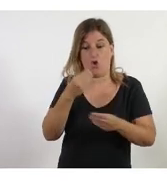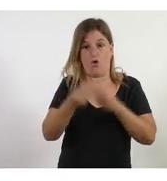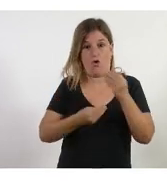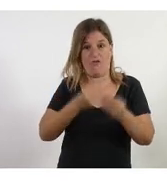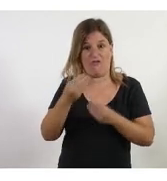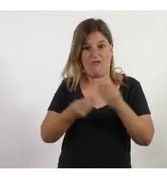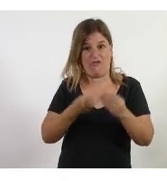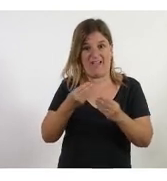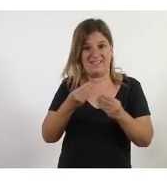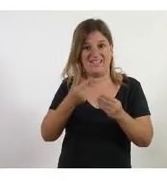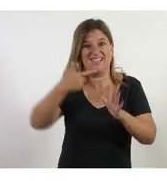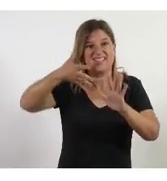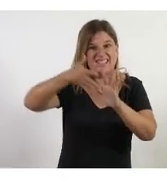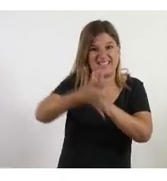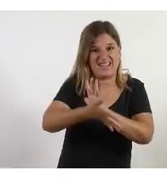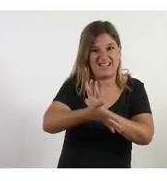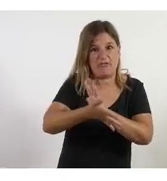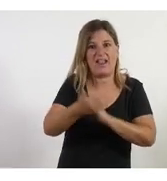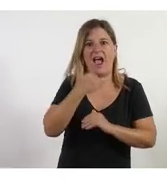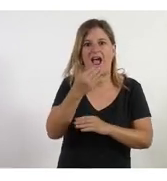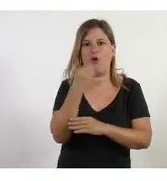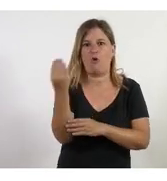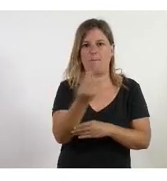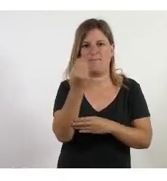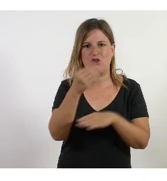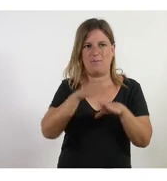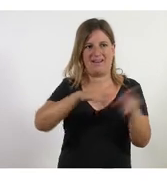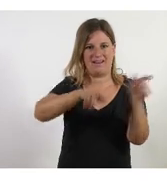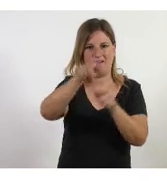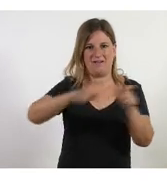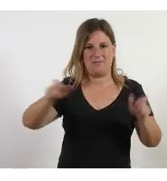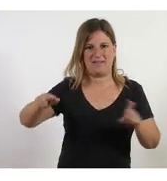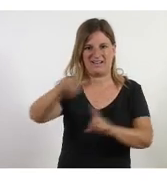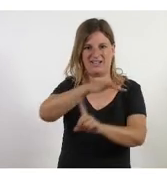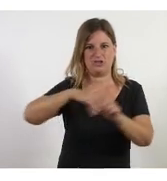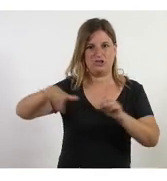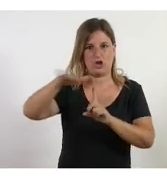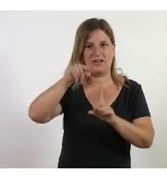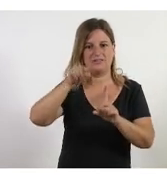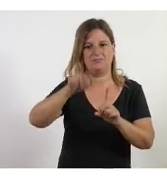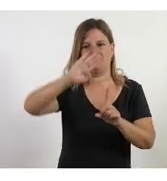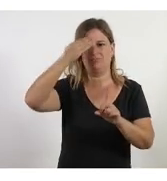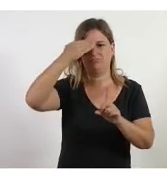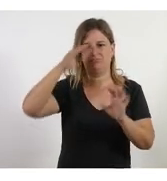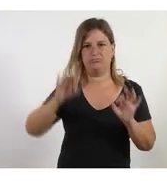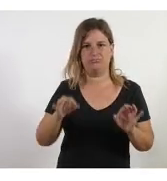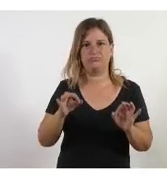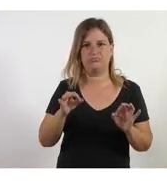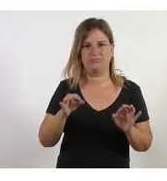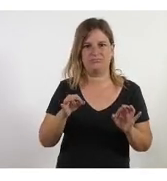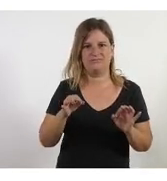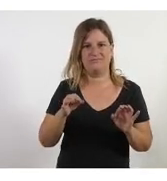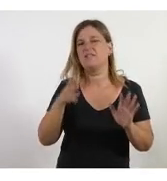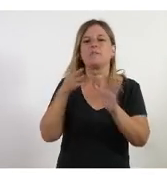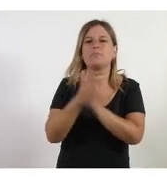Allò significa quelcom de millora per les persones que ens envolten. Això és el propòsit